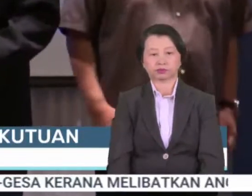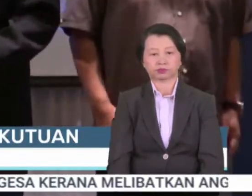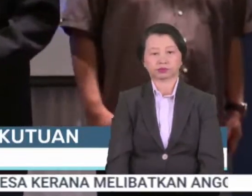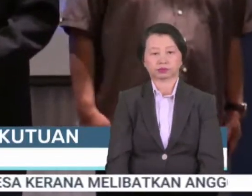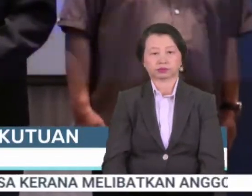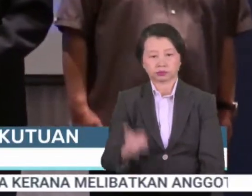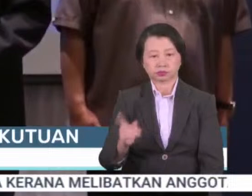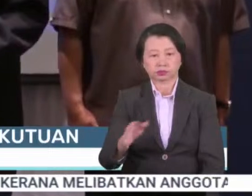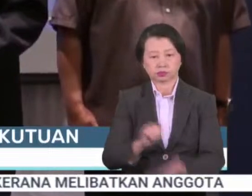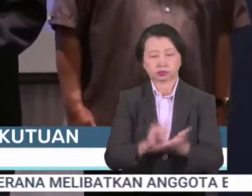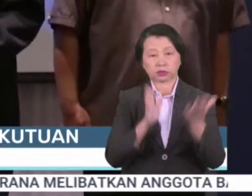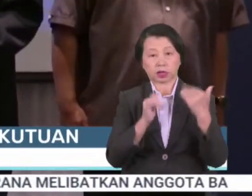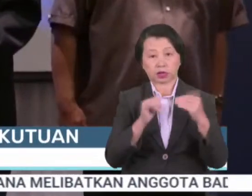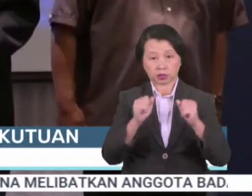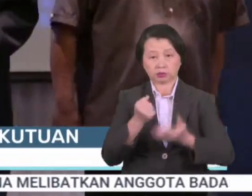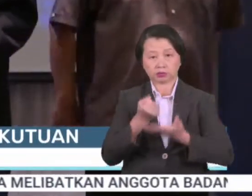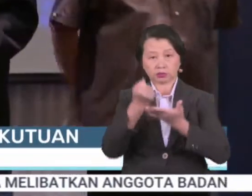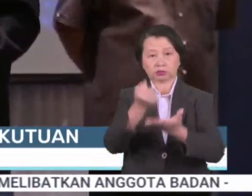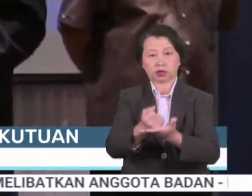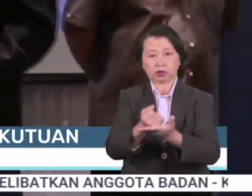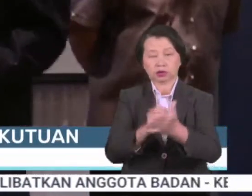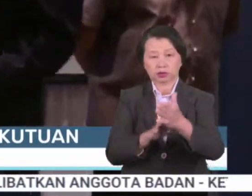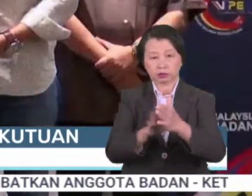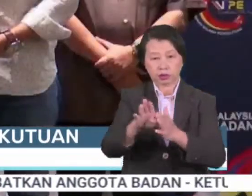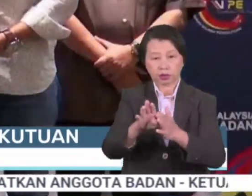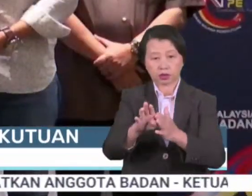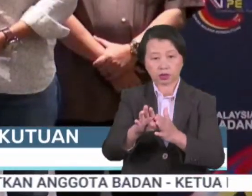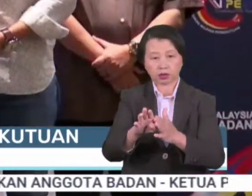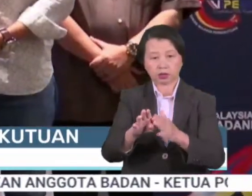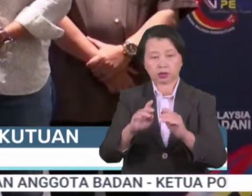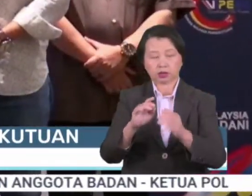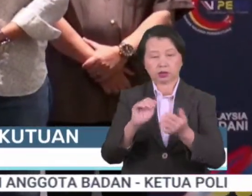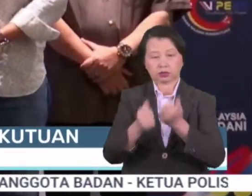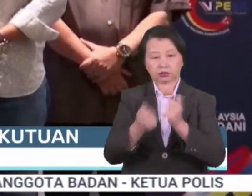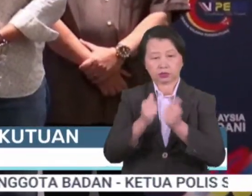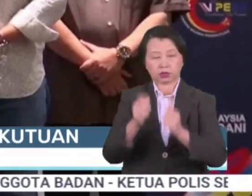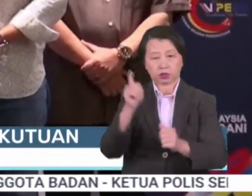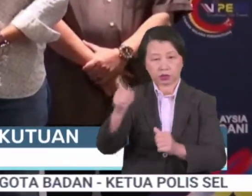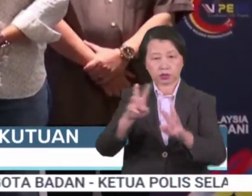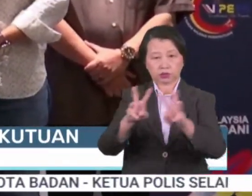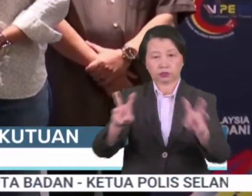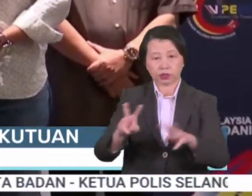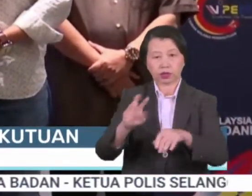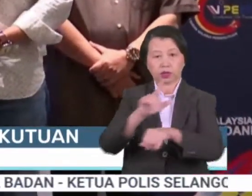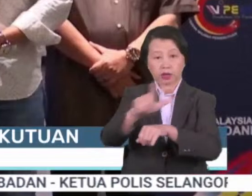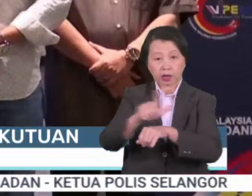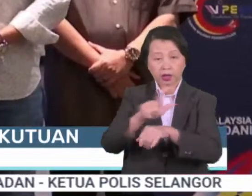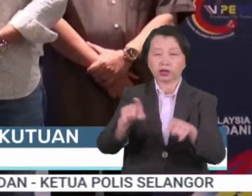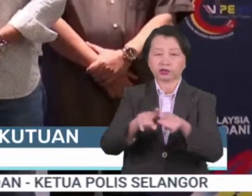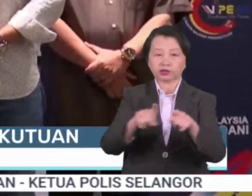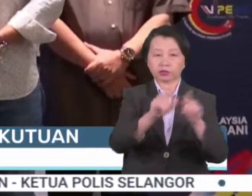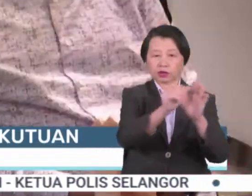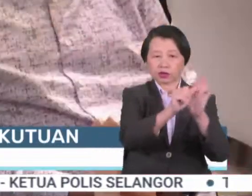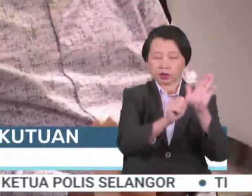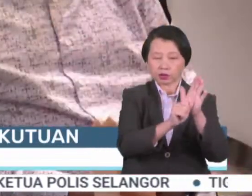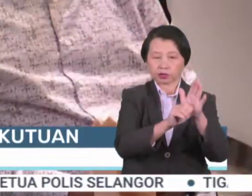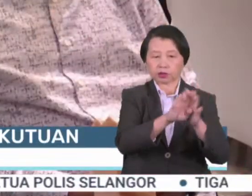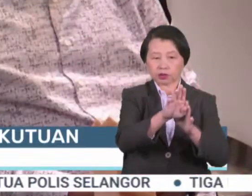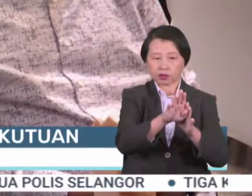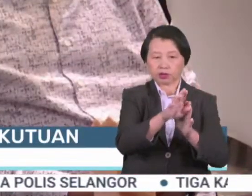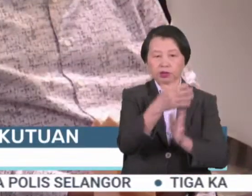inisiatif itu diharap dapat membantu pembangunan sukan di wilayah berkenaan selaras dengan akta pembangunan